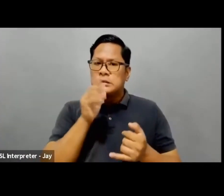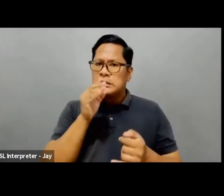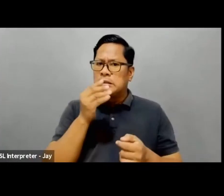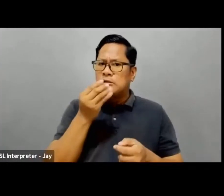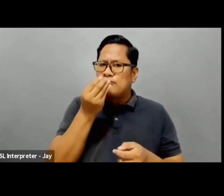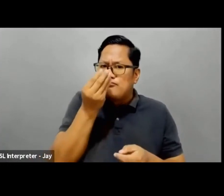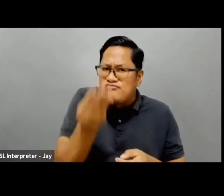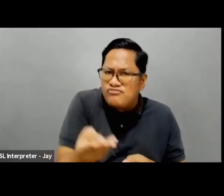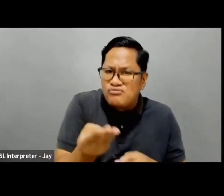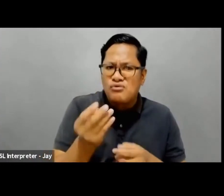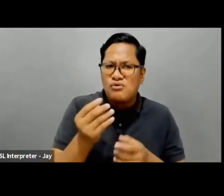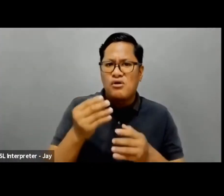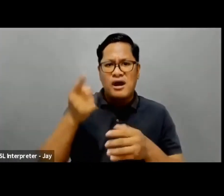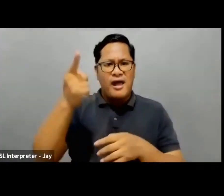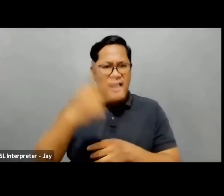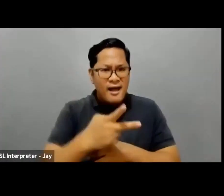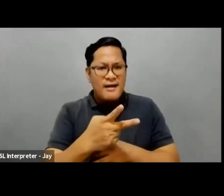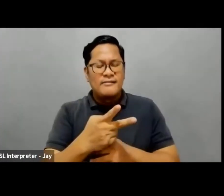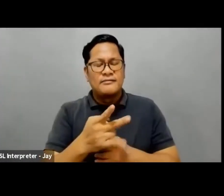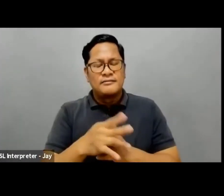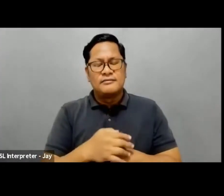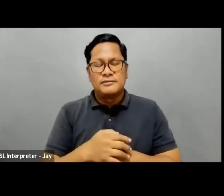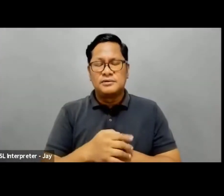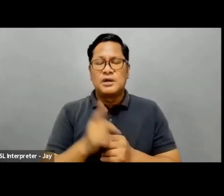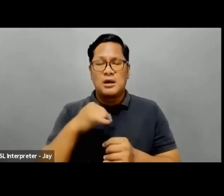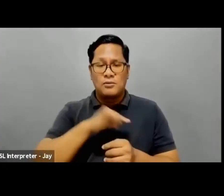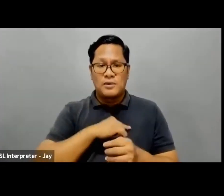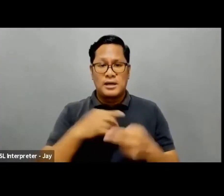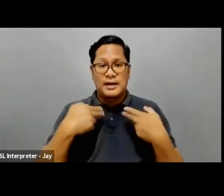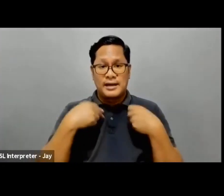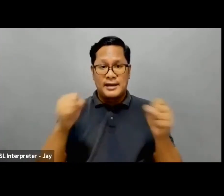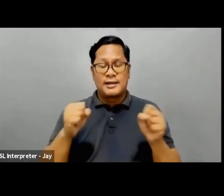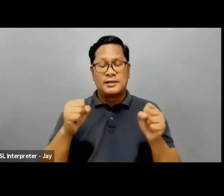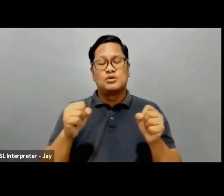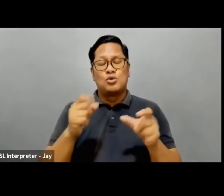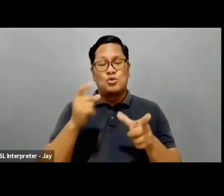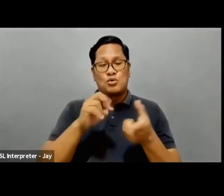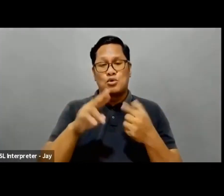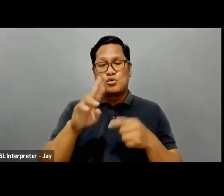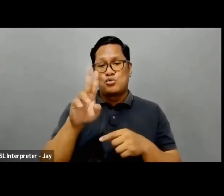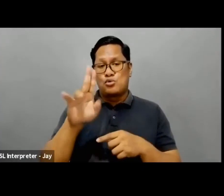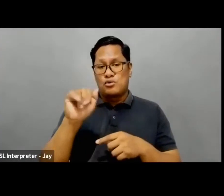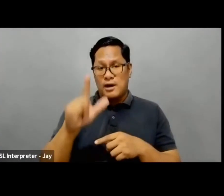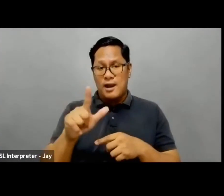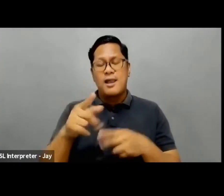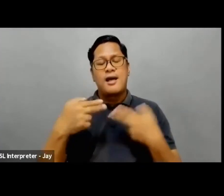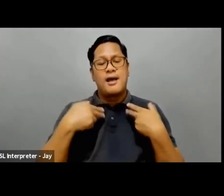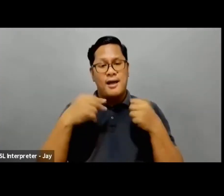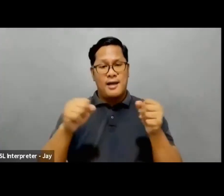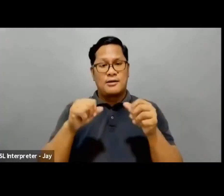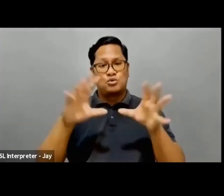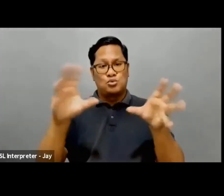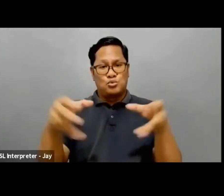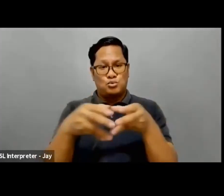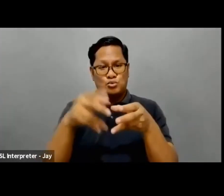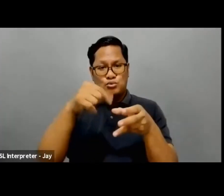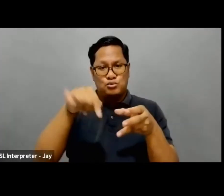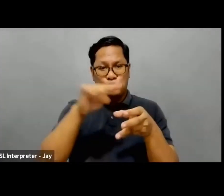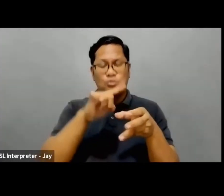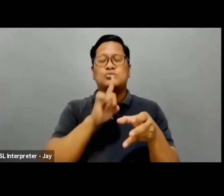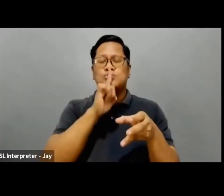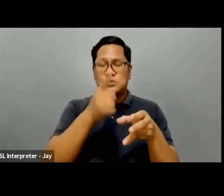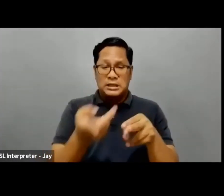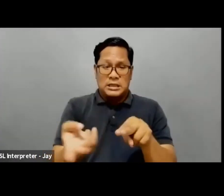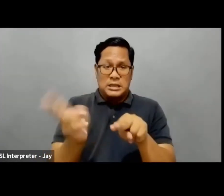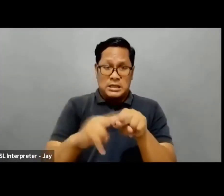meron tayong mga barangay health stations or rural health units. At sana rin po ay madagdagan ang ating